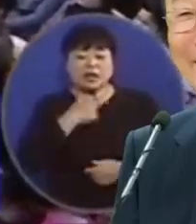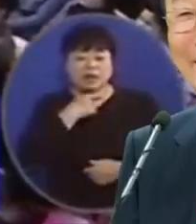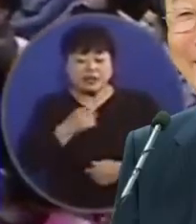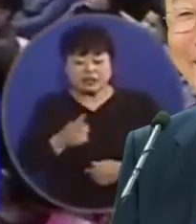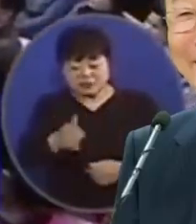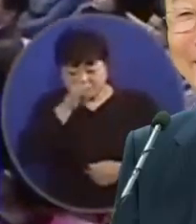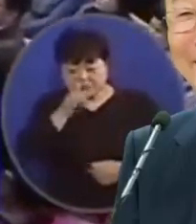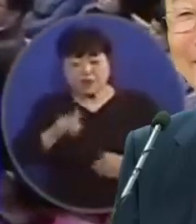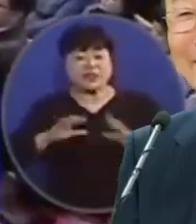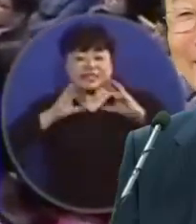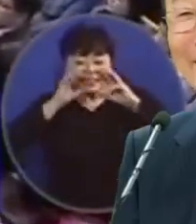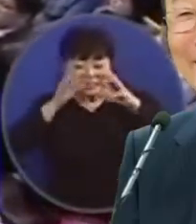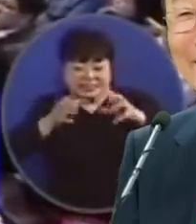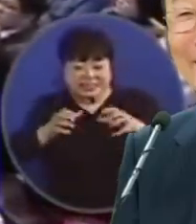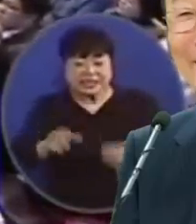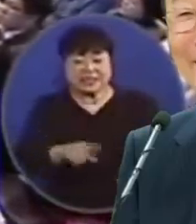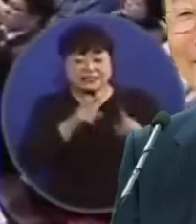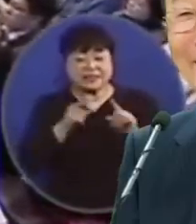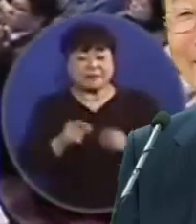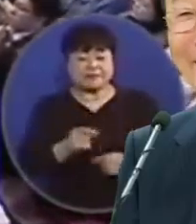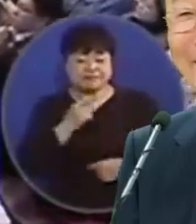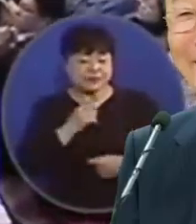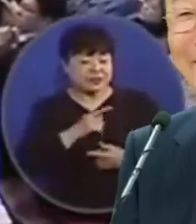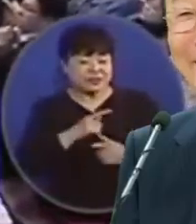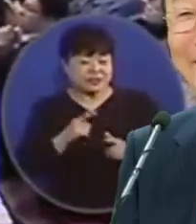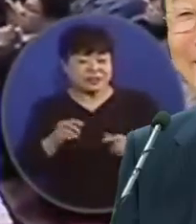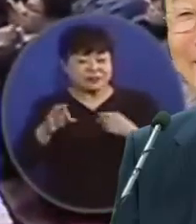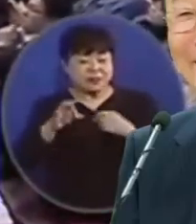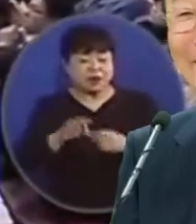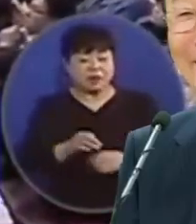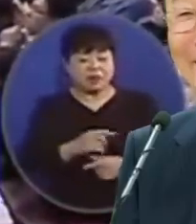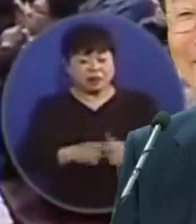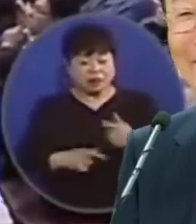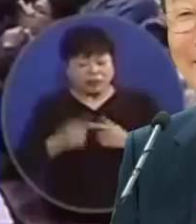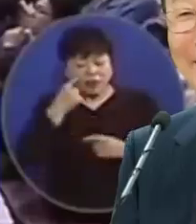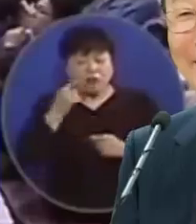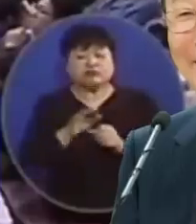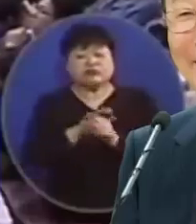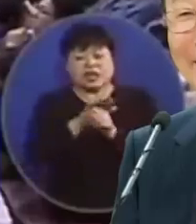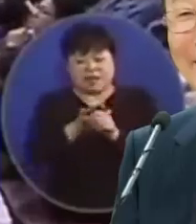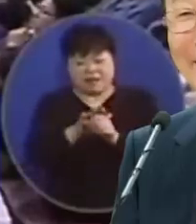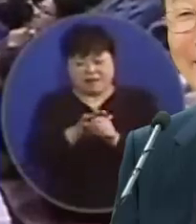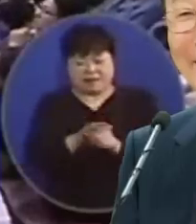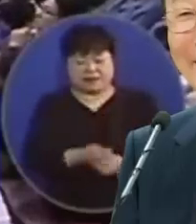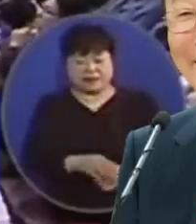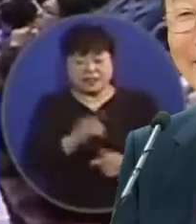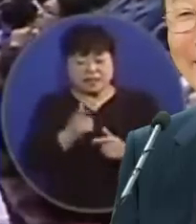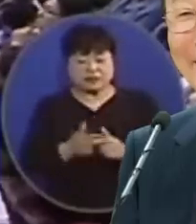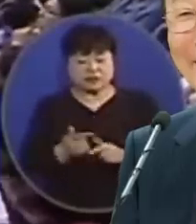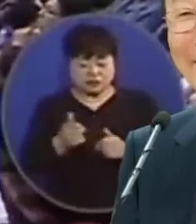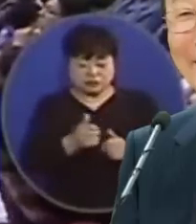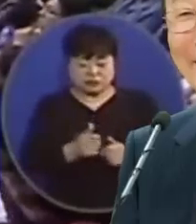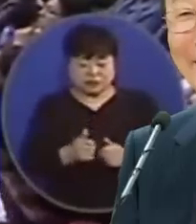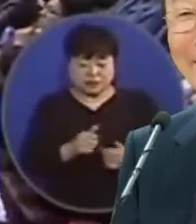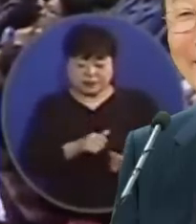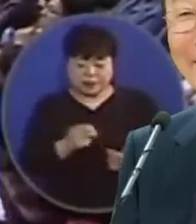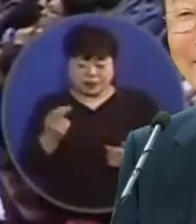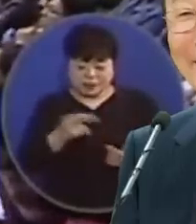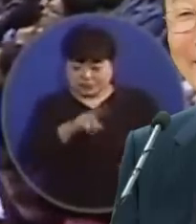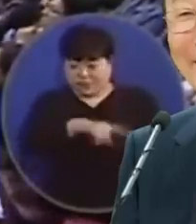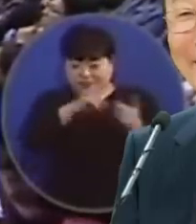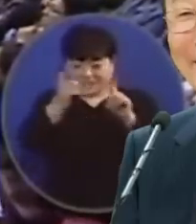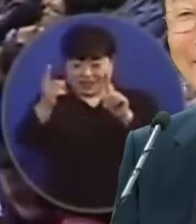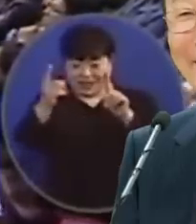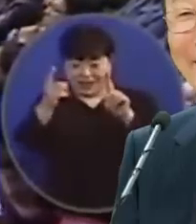다만 이 세상의 삶뿐이면 모든 사람 가운데 우리가 더욱 불쌍한 자리라. 그러나 이제 그리스도께서 죽은 자 가운데서 다시